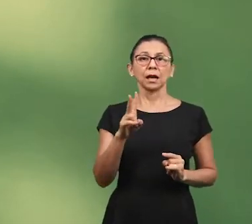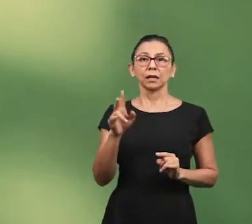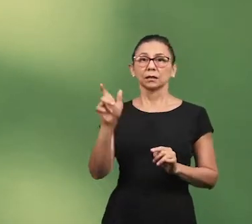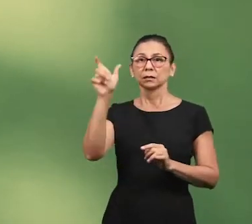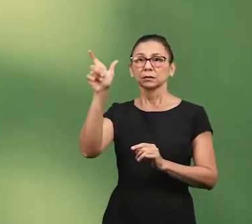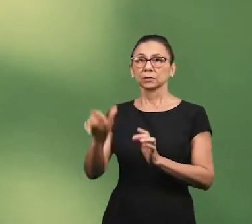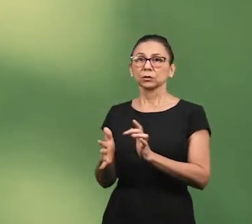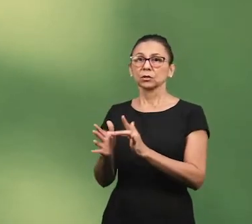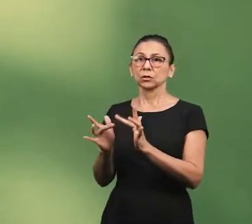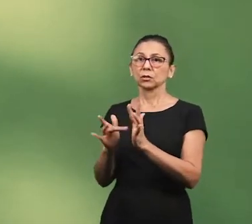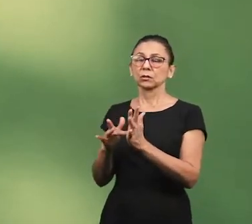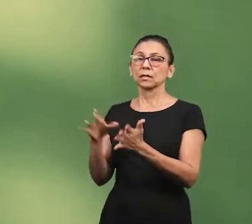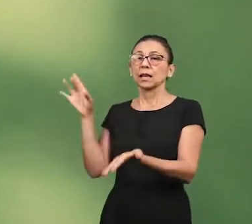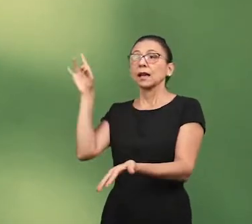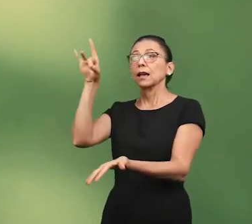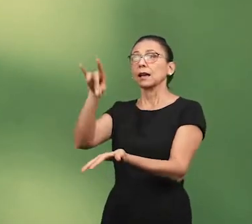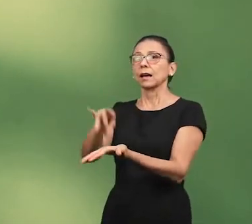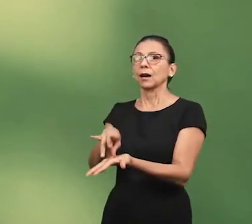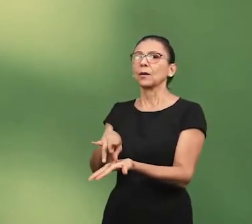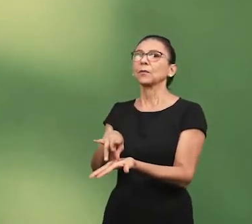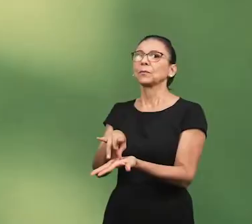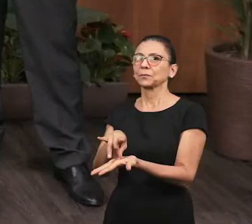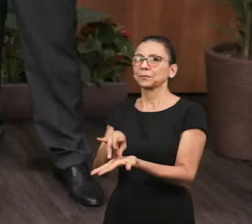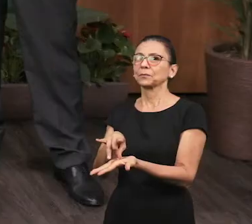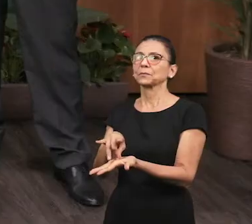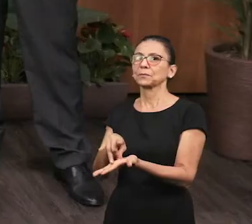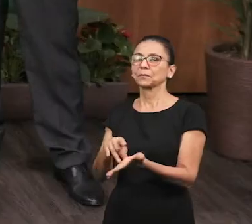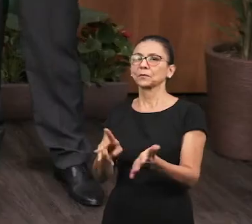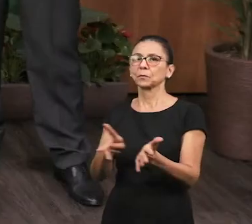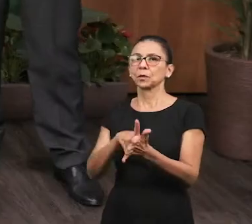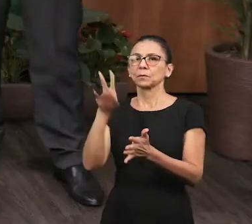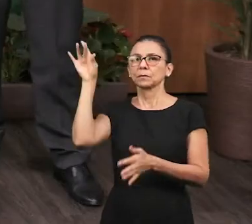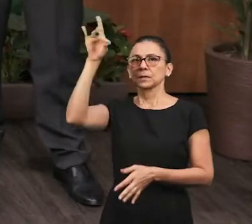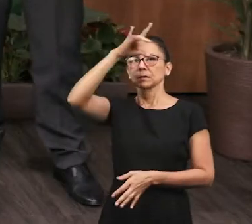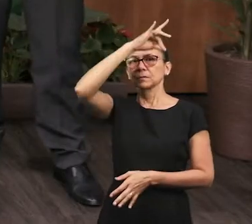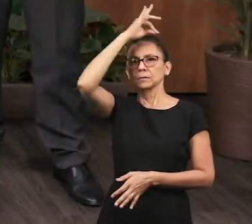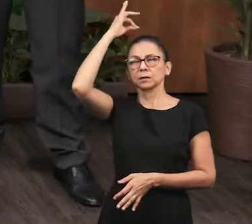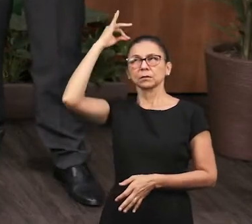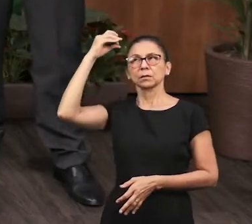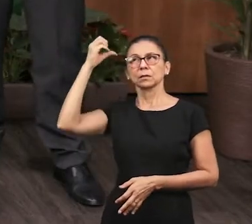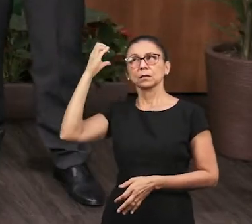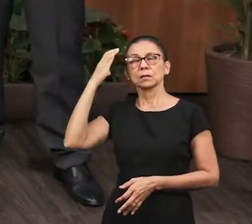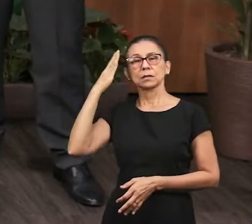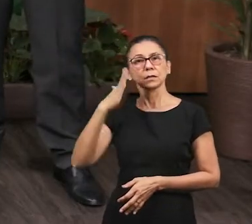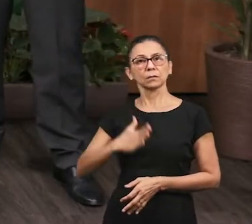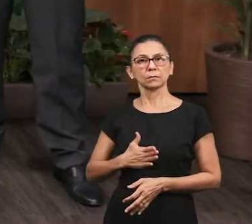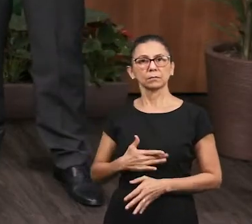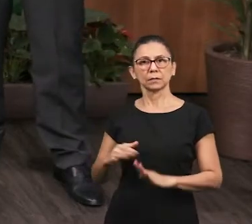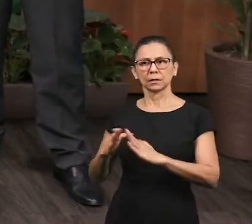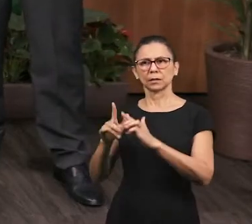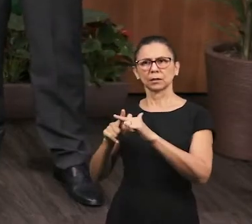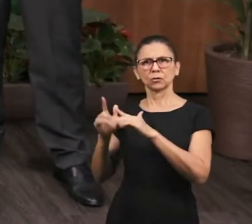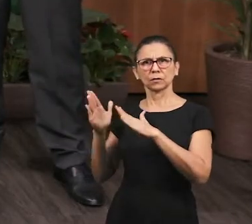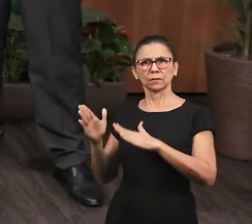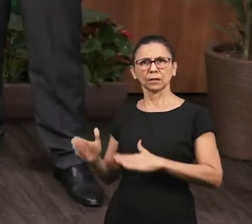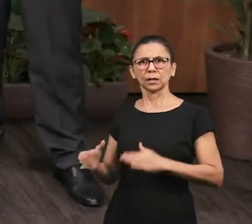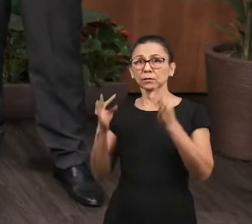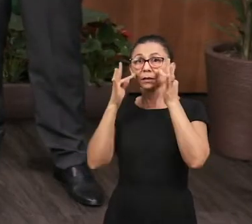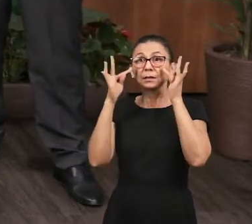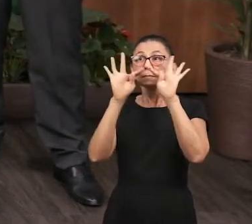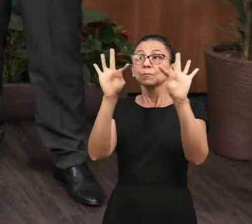деле Он открывается нам Духом Святым. Церковь, верная церковь, она же является